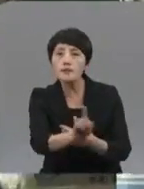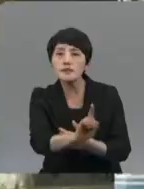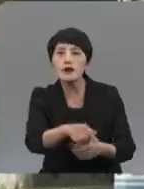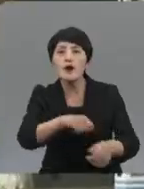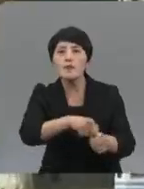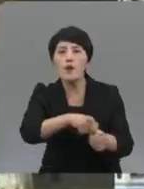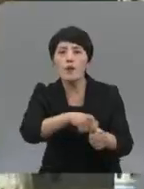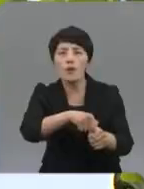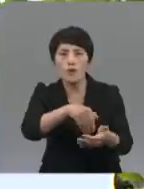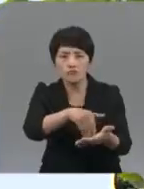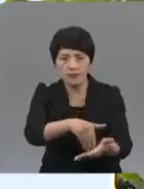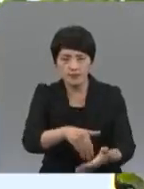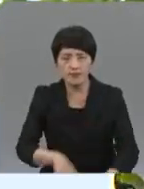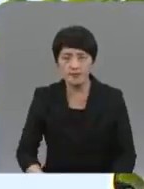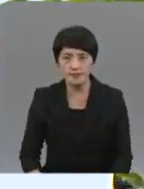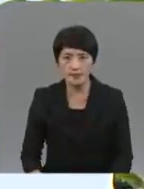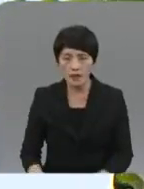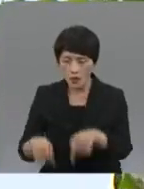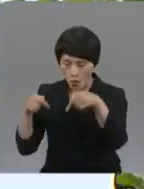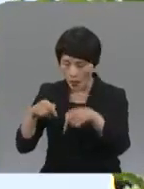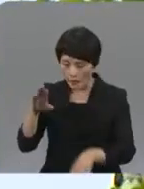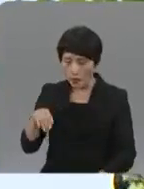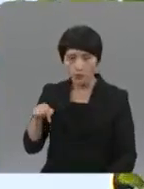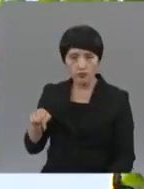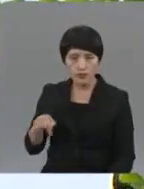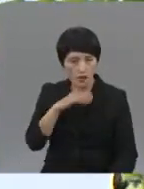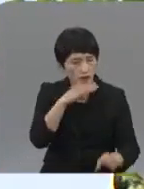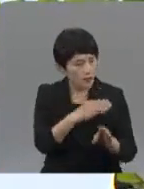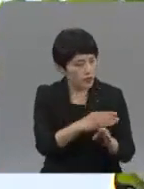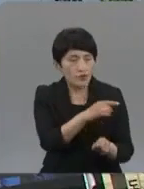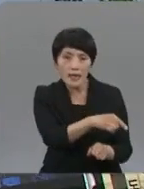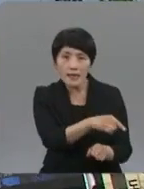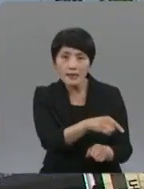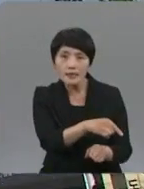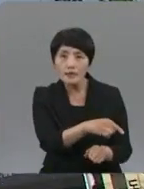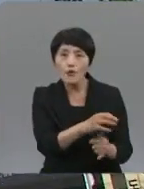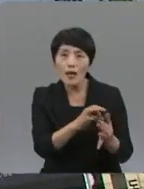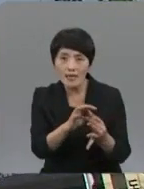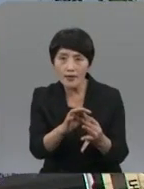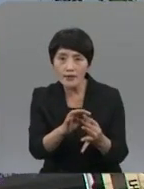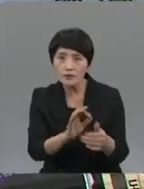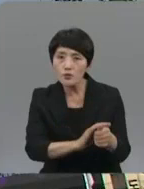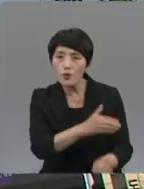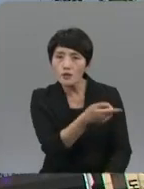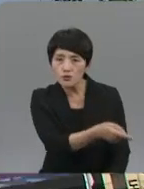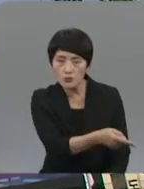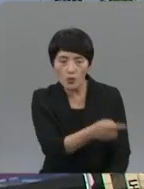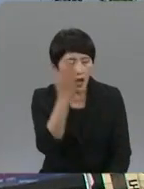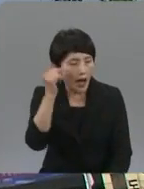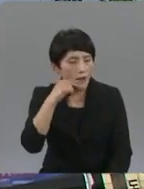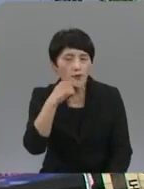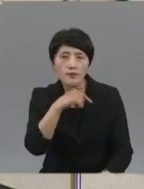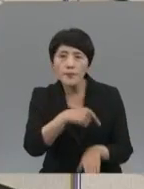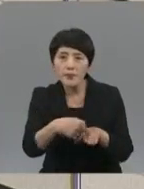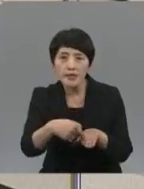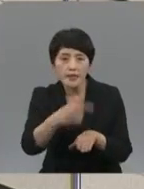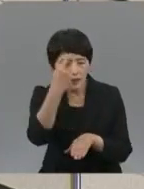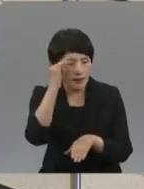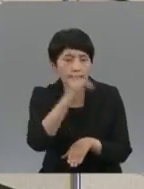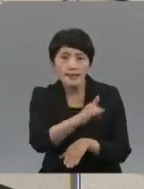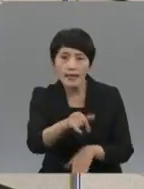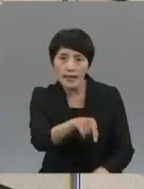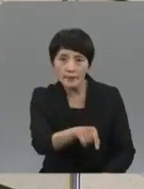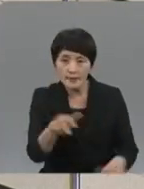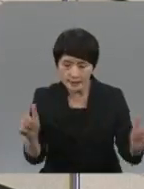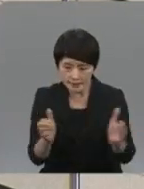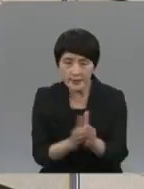和运作合作机制。若要与此次被列为金融制裁对象者进行外汇、金融交易，需事